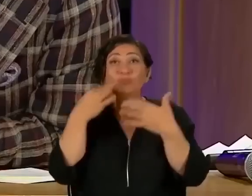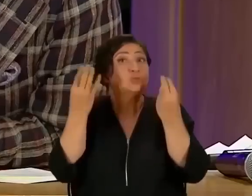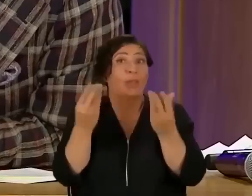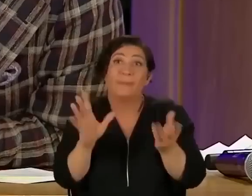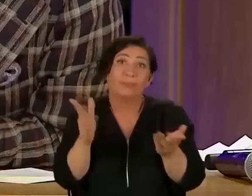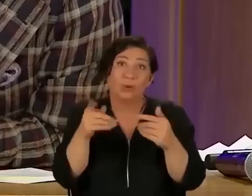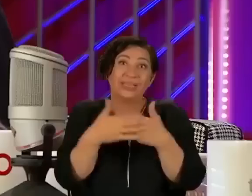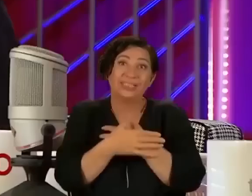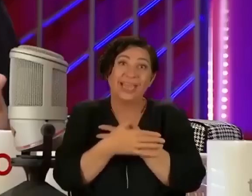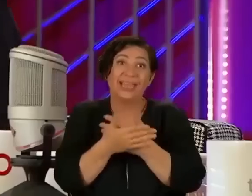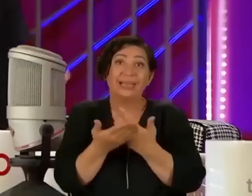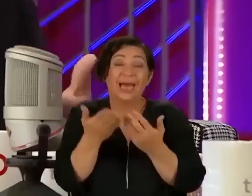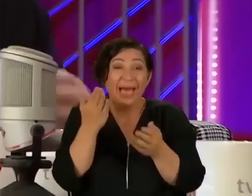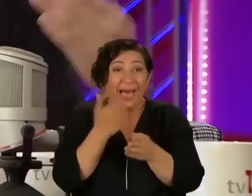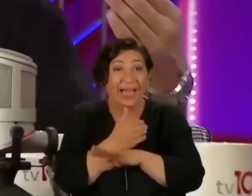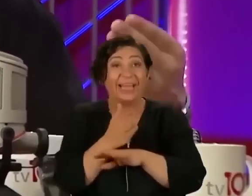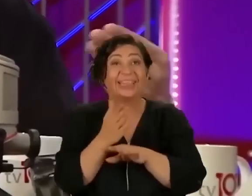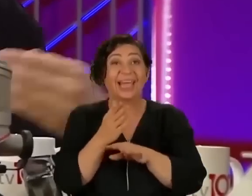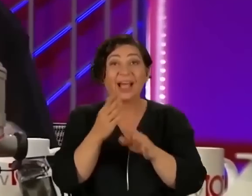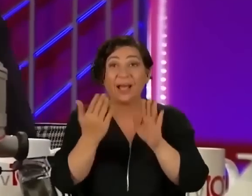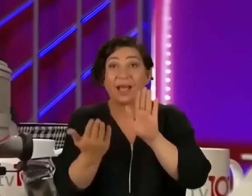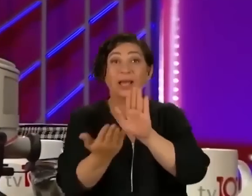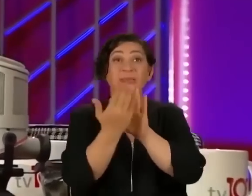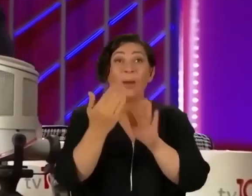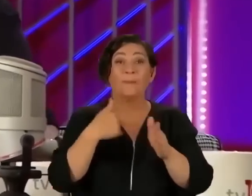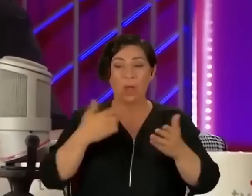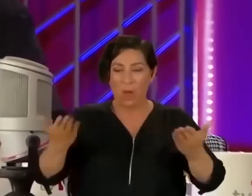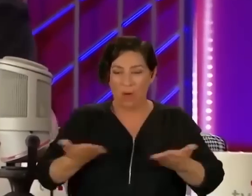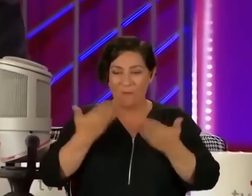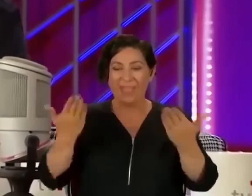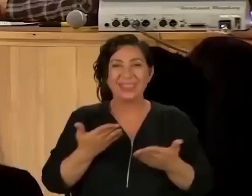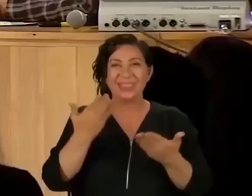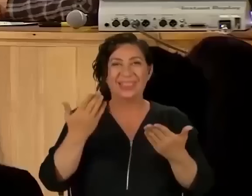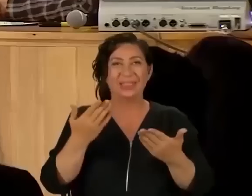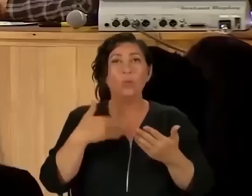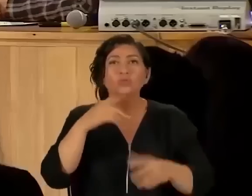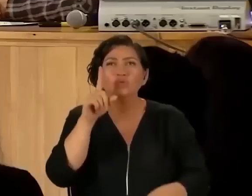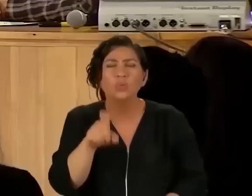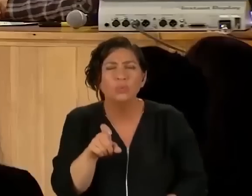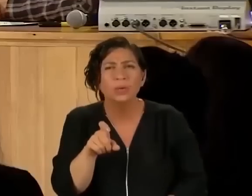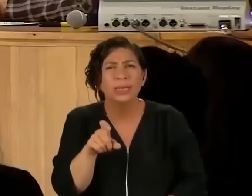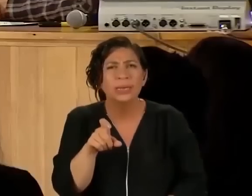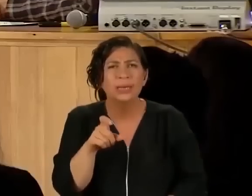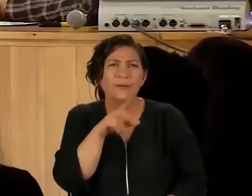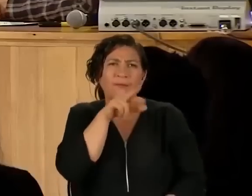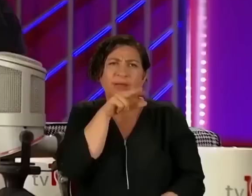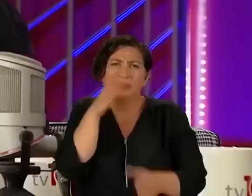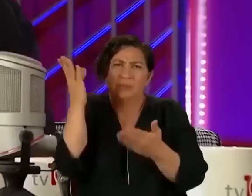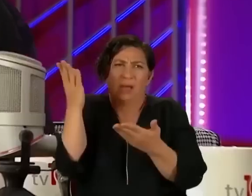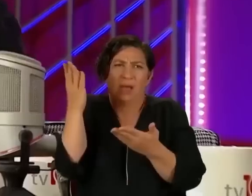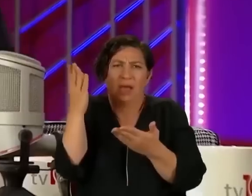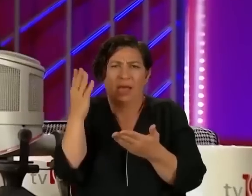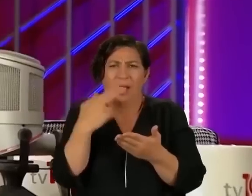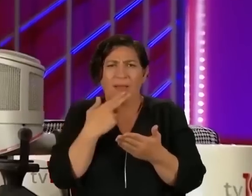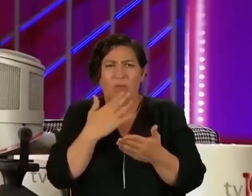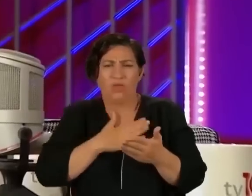olamadım yani o gece. Ve hakikaten orada mesela karşıma çıkan insanlara, beni öven insanlara falan Onu sordum. Neticede hani Fransa, hani bu kadının